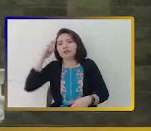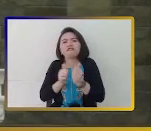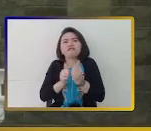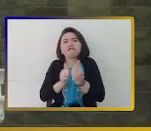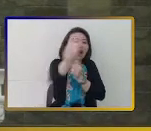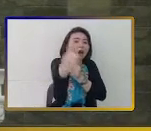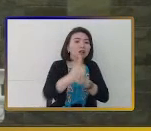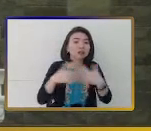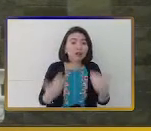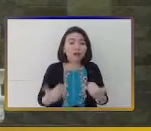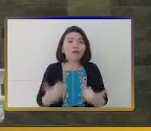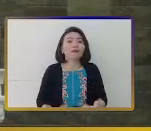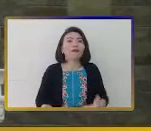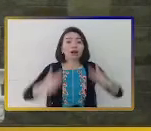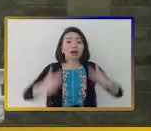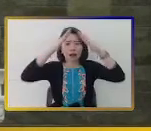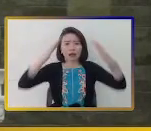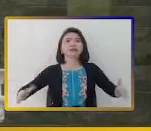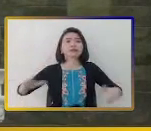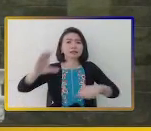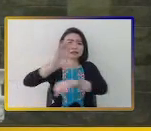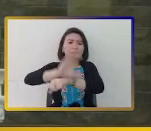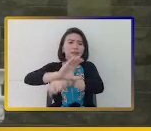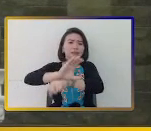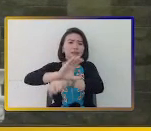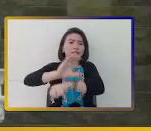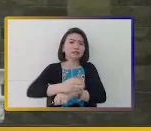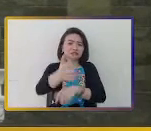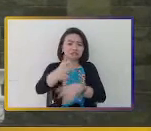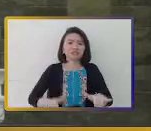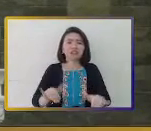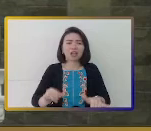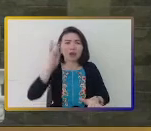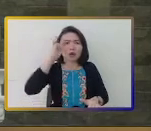na ang church. Mga kapatid. Amen. You know,